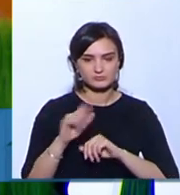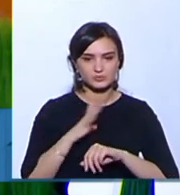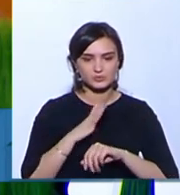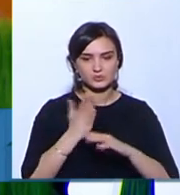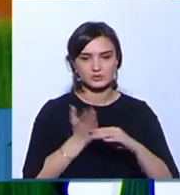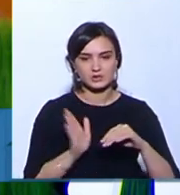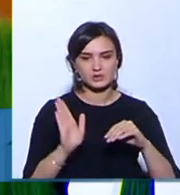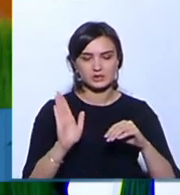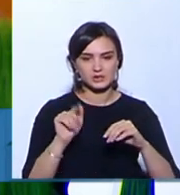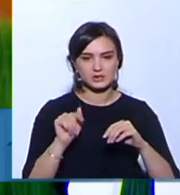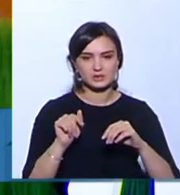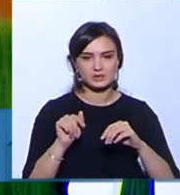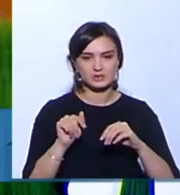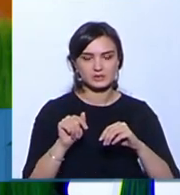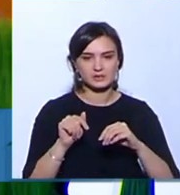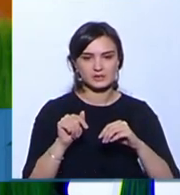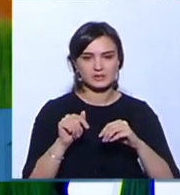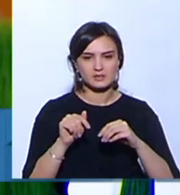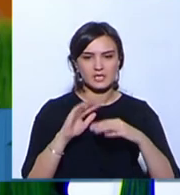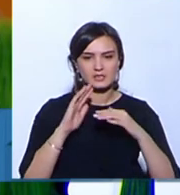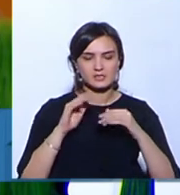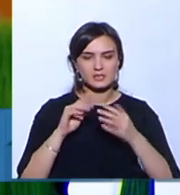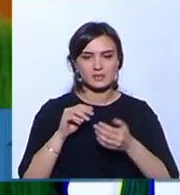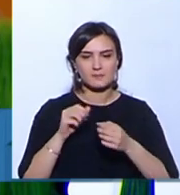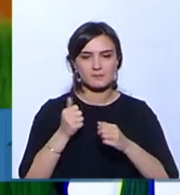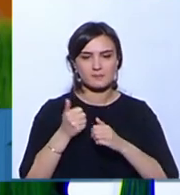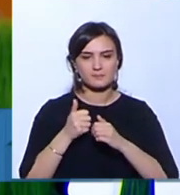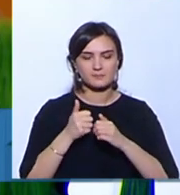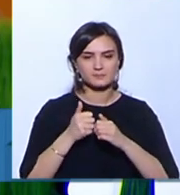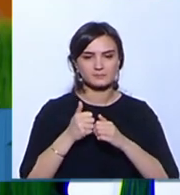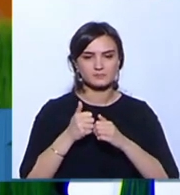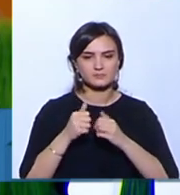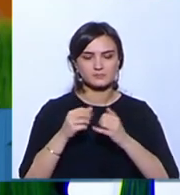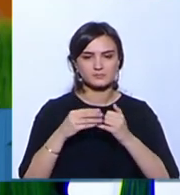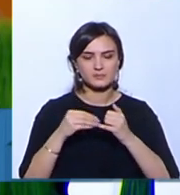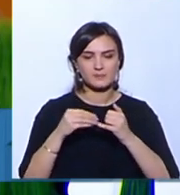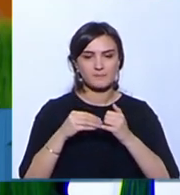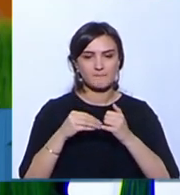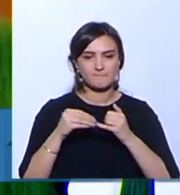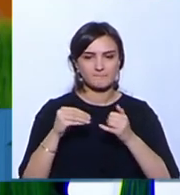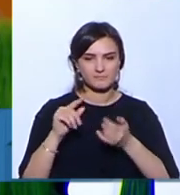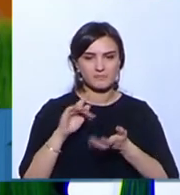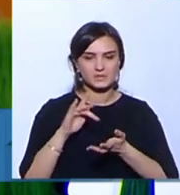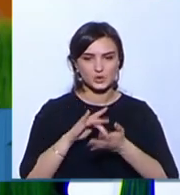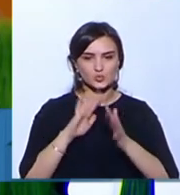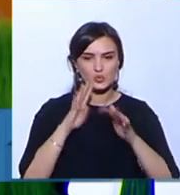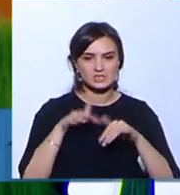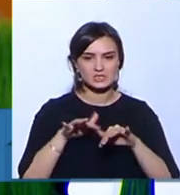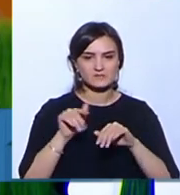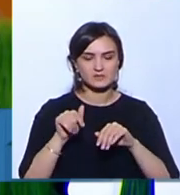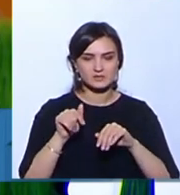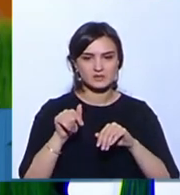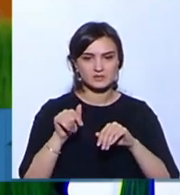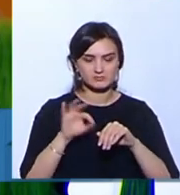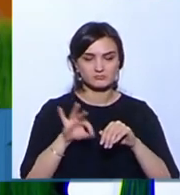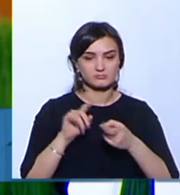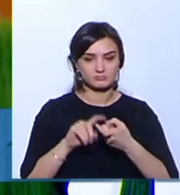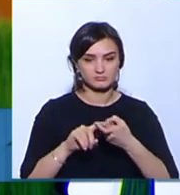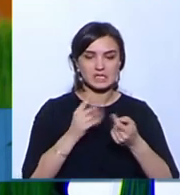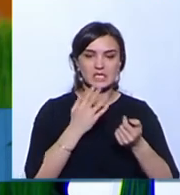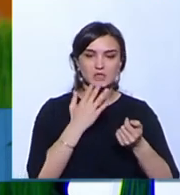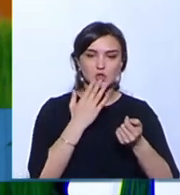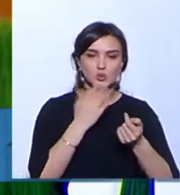ცალკე ხმელთაშუა ზღვის აუზთან დაკავშირებული, კონკრეტულ ეთნიკურ ჯგუფთანაც დაკავშირებული. ჩვენ ისევ